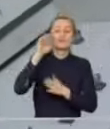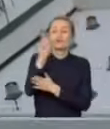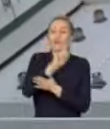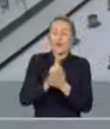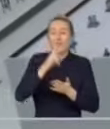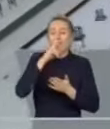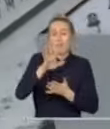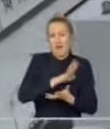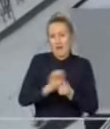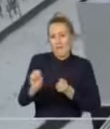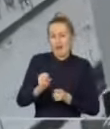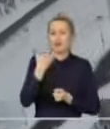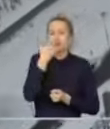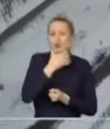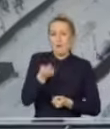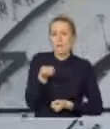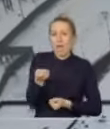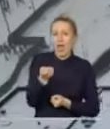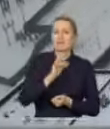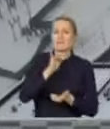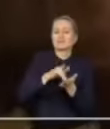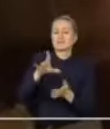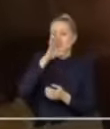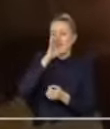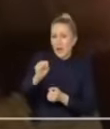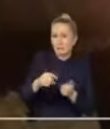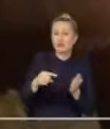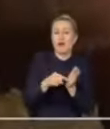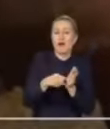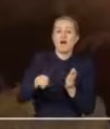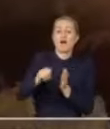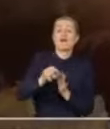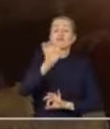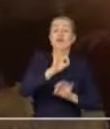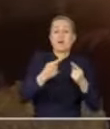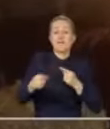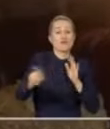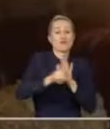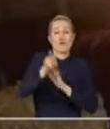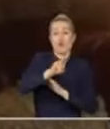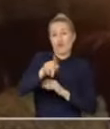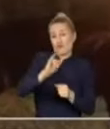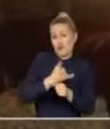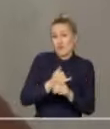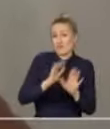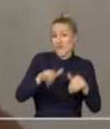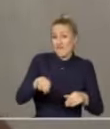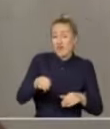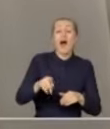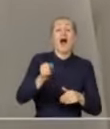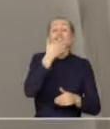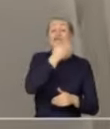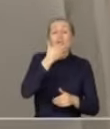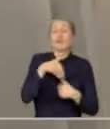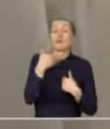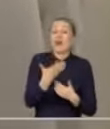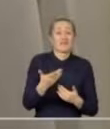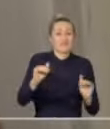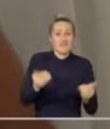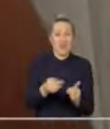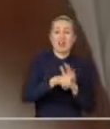się z awarią kotła w elektrociepłowni w Zabrzu. Naprawa ma potrwać do piątku, a dostawy ciepła będą ograniczone dla Zabrza